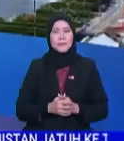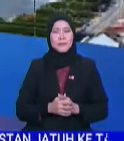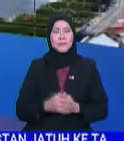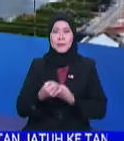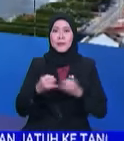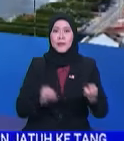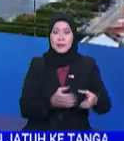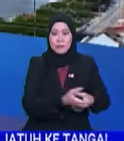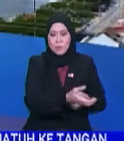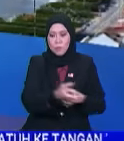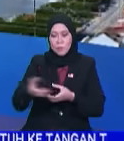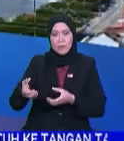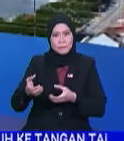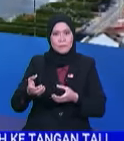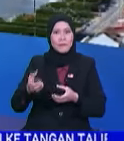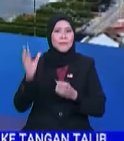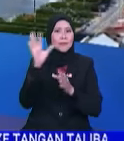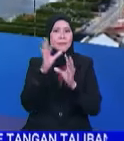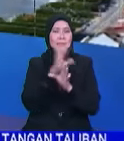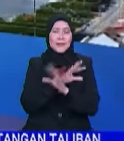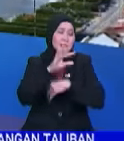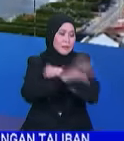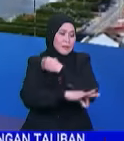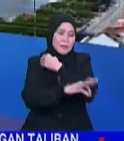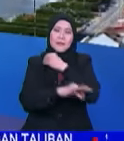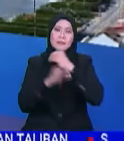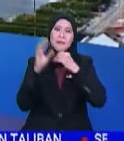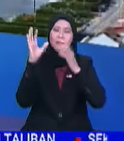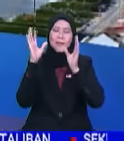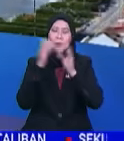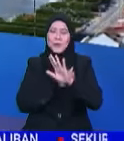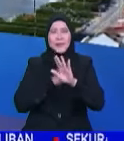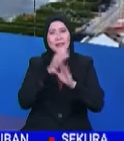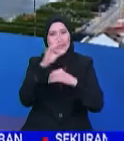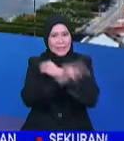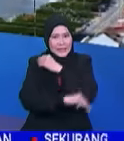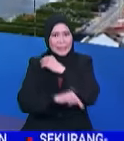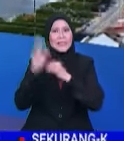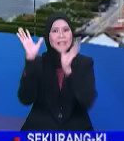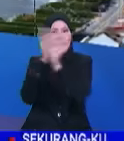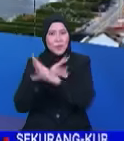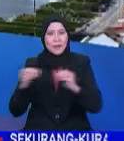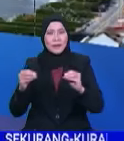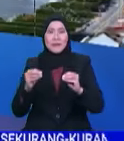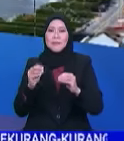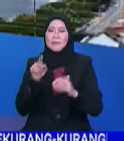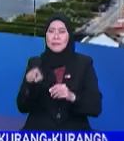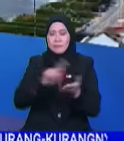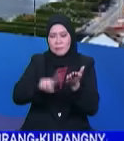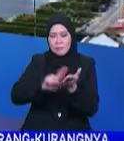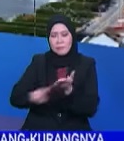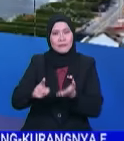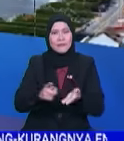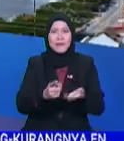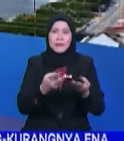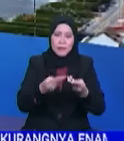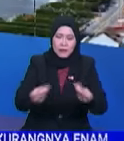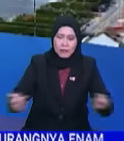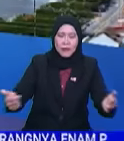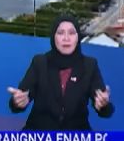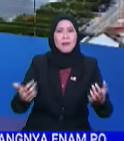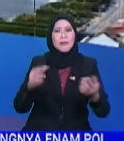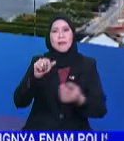Jabatan Bomba dan Penyelaman Malaysia Negeri Sarawak kini meningkatkan rondaan terutamanya di kawasan yang mudah terbakar seperti tanah gambut,